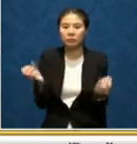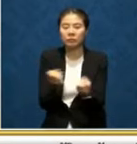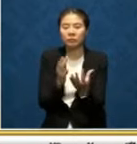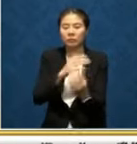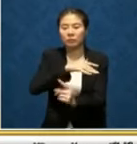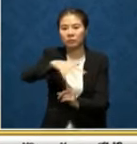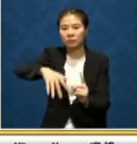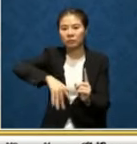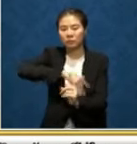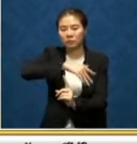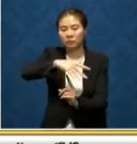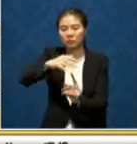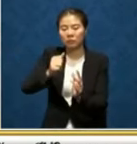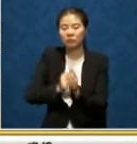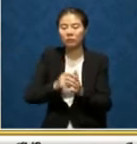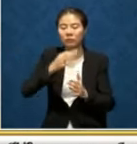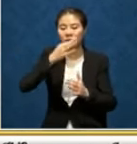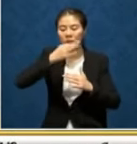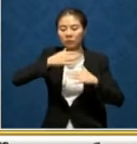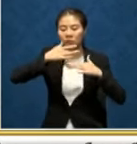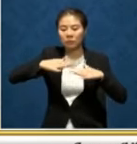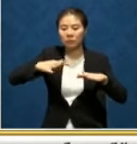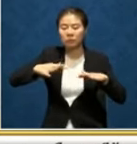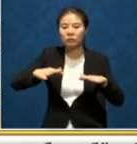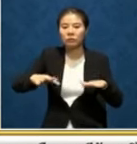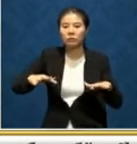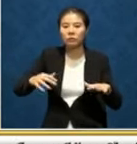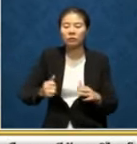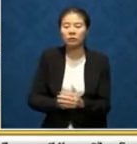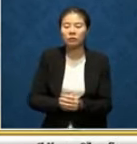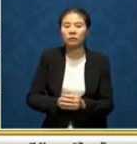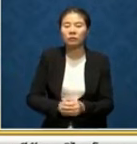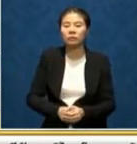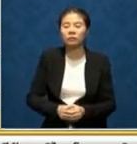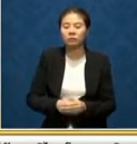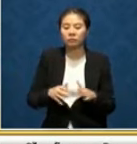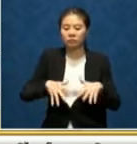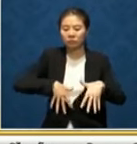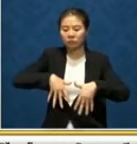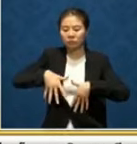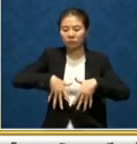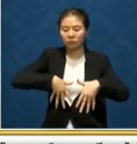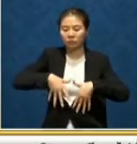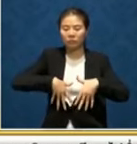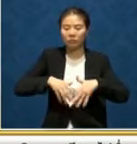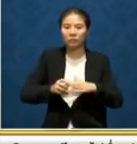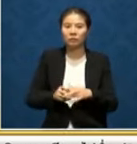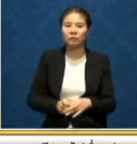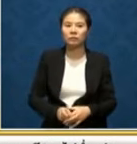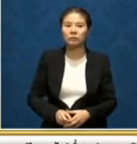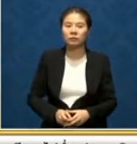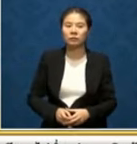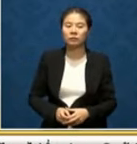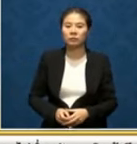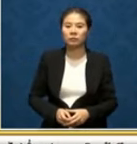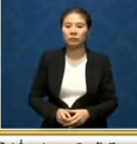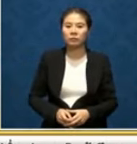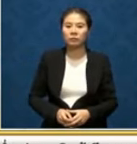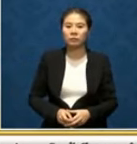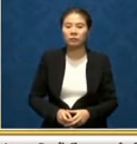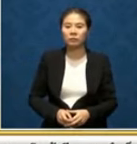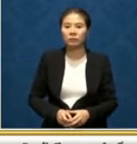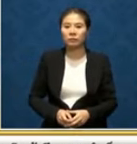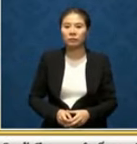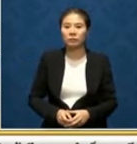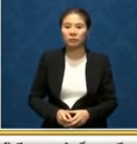ในทะเลและกระทบต่อวิถีการประมงพื้นบ้านและการท่องเที่ยวชุมชนของชายฝั่งเลยค่ะท่าน